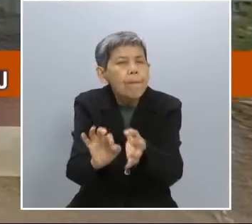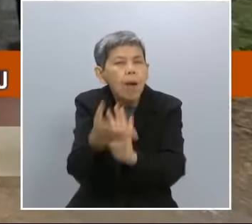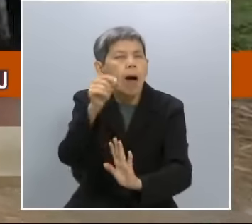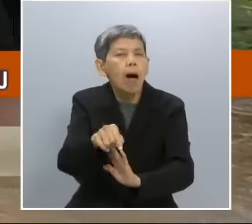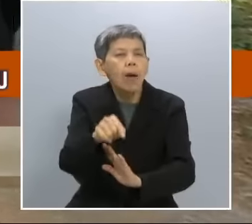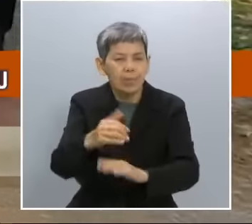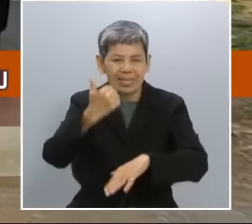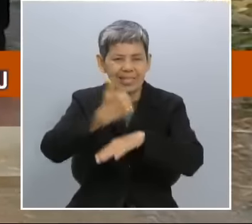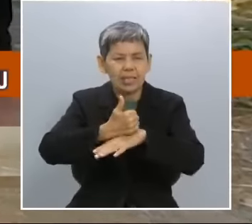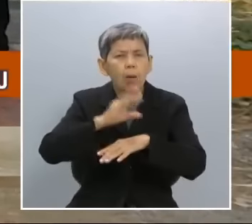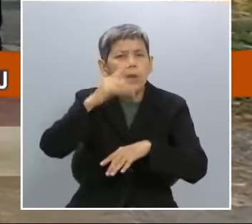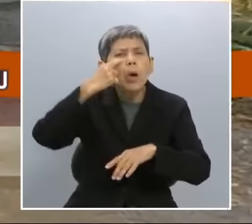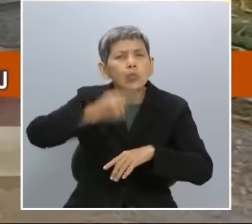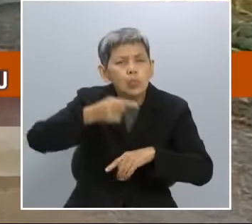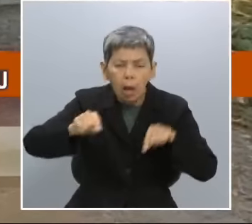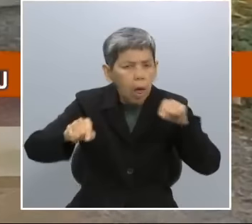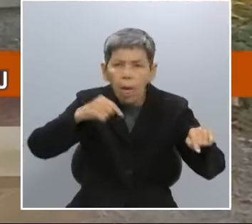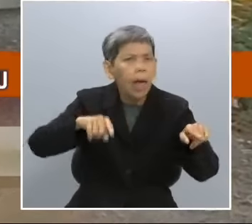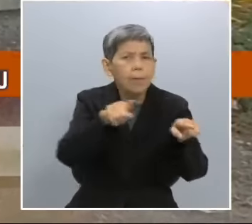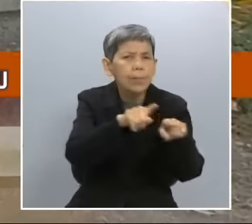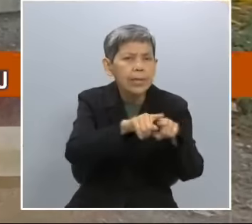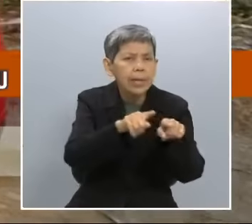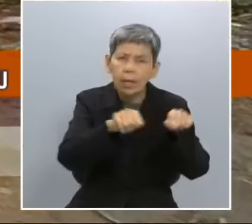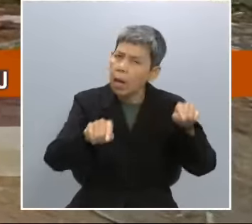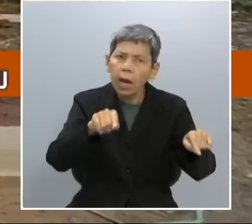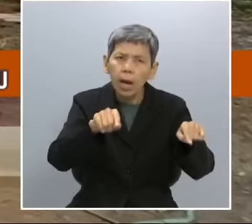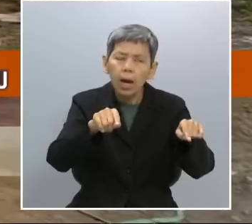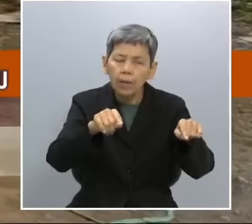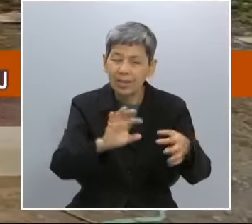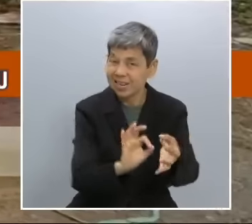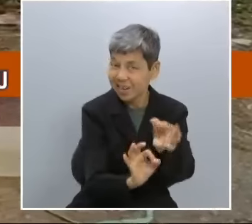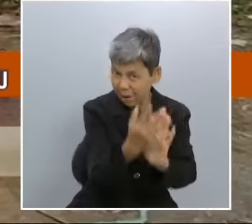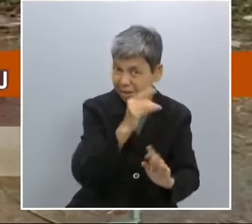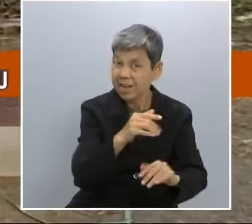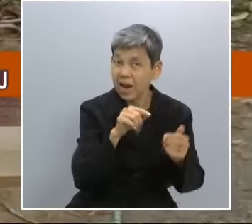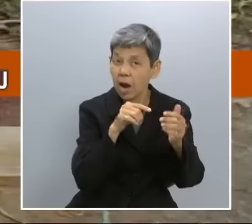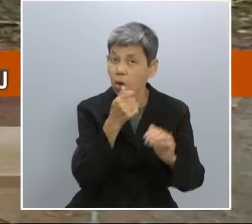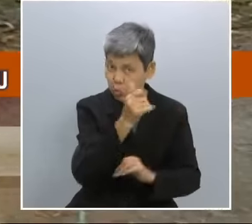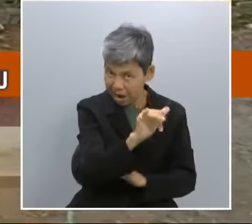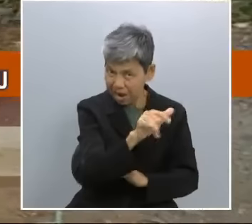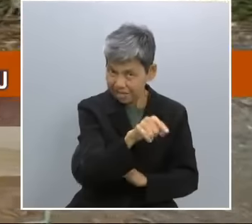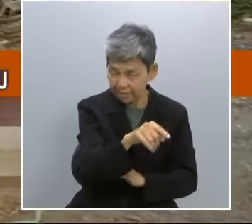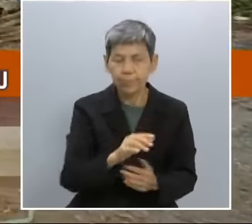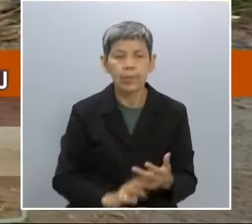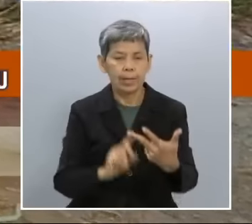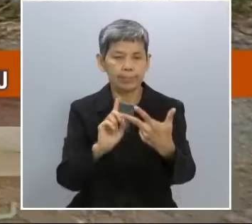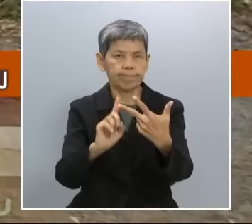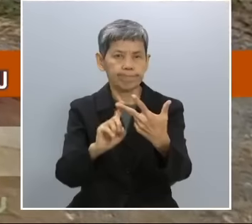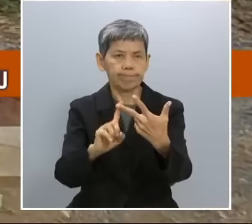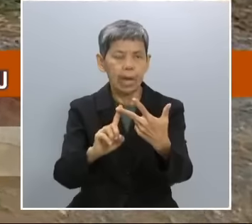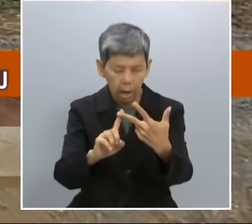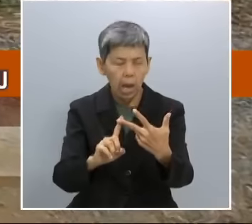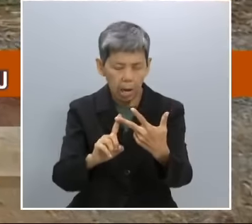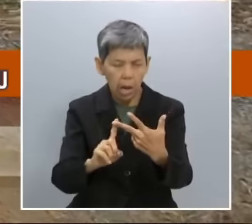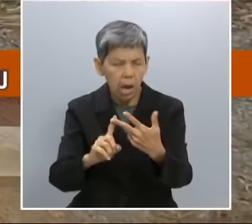จ้าของเดียวกันที่ภาชีจำได้ใช่ไหมวางเพลิง2แล้วนะทราบต่อมาลักษณะเดีย